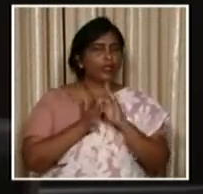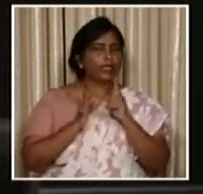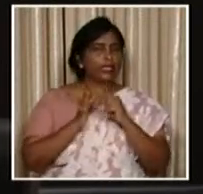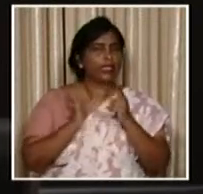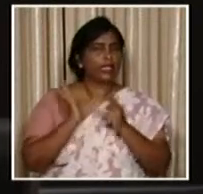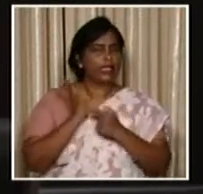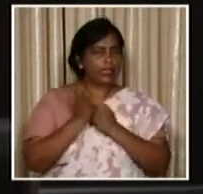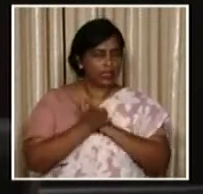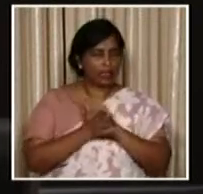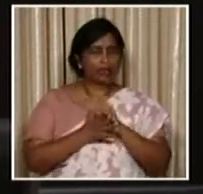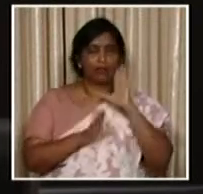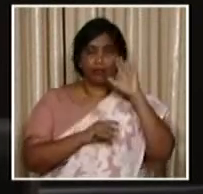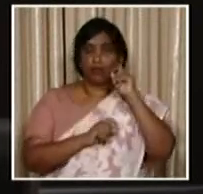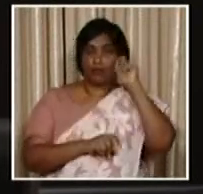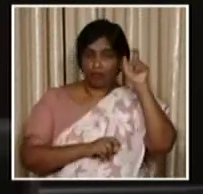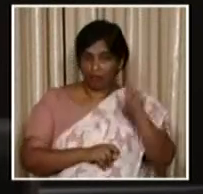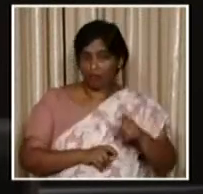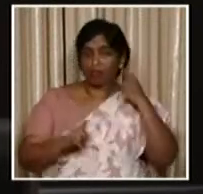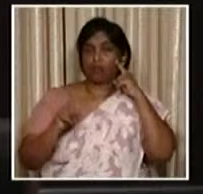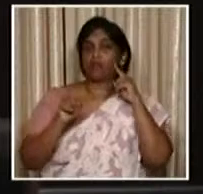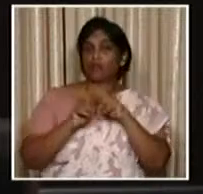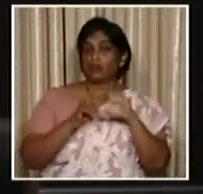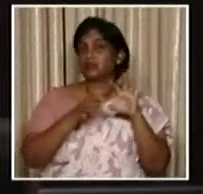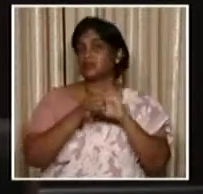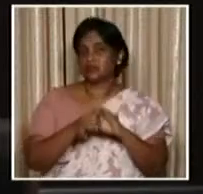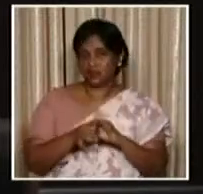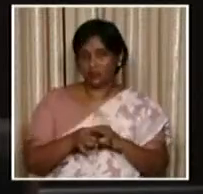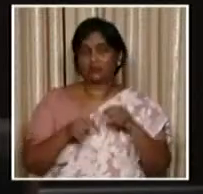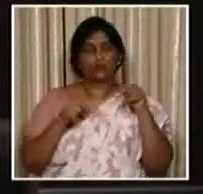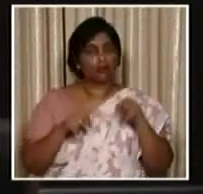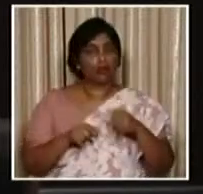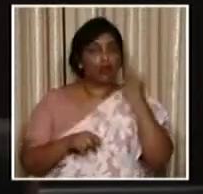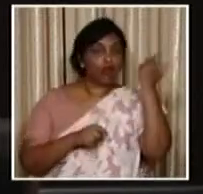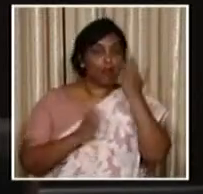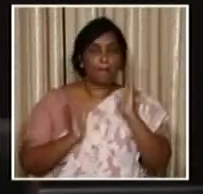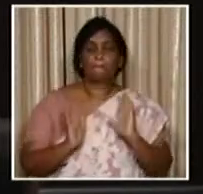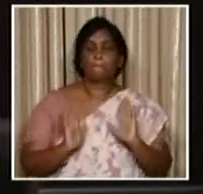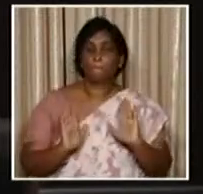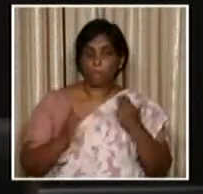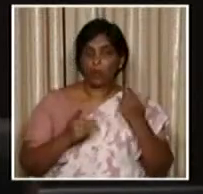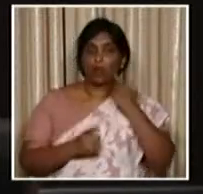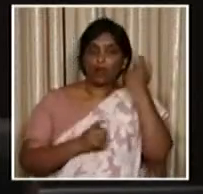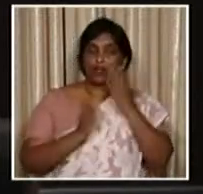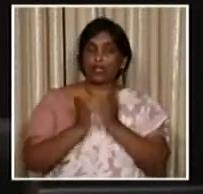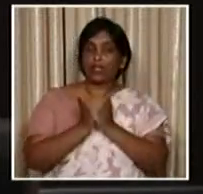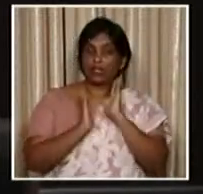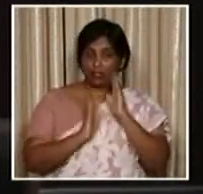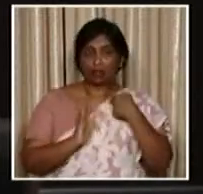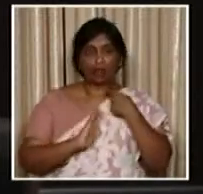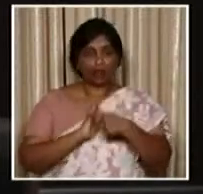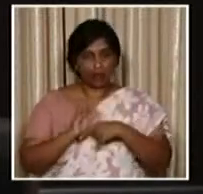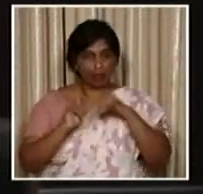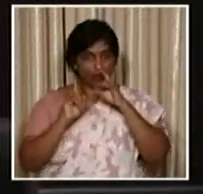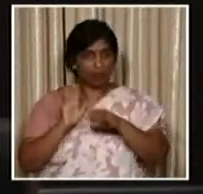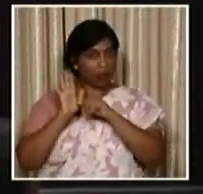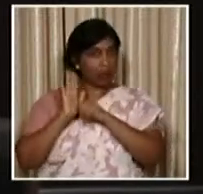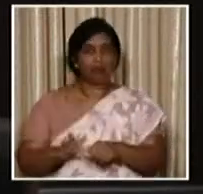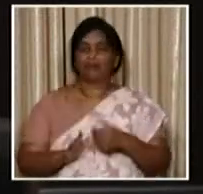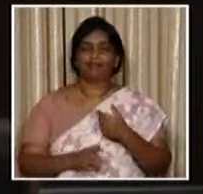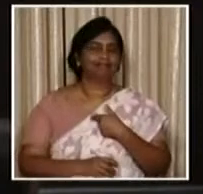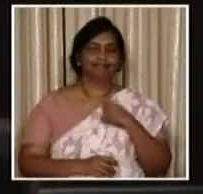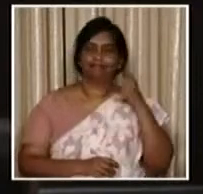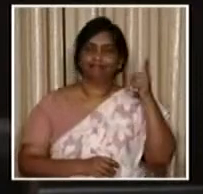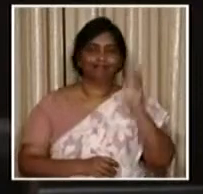දෙන ඒ නිලධාරිය සම්බන්ධ වෙච්ච කෙනා ගැන දැන් හොයන්න පටන් ගන්නලු හෙව්වට ඉන්දියාව අපේ රටේ වගේ පාව දෙන්නේ නැහැ අපි